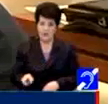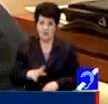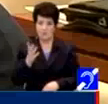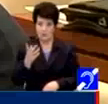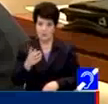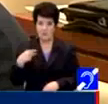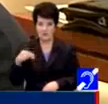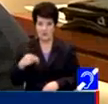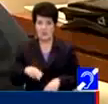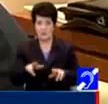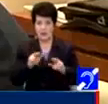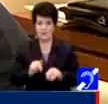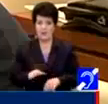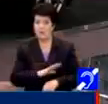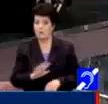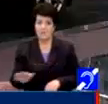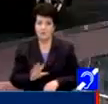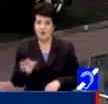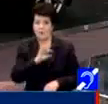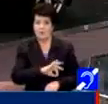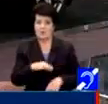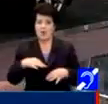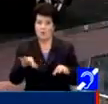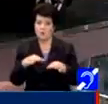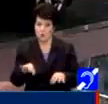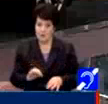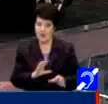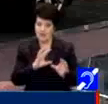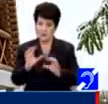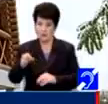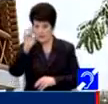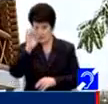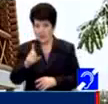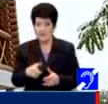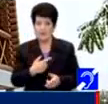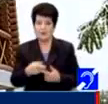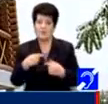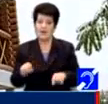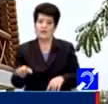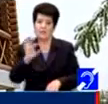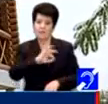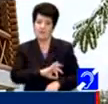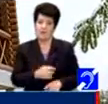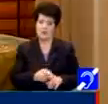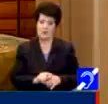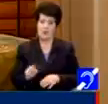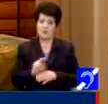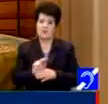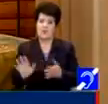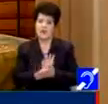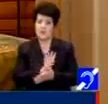foștii președinței Parlamentului nu vor mai beneficia de automobil asigurat de stat sau de alte privilegii, cum ar fi